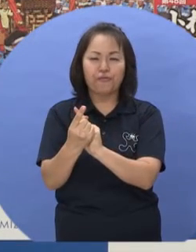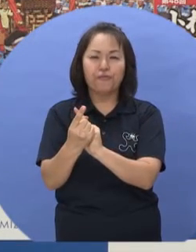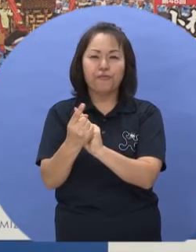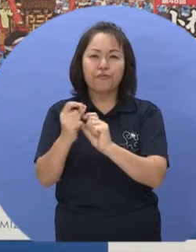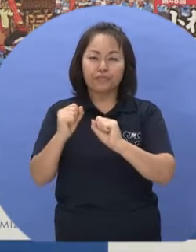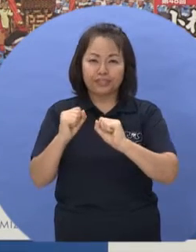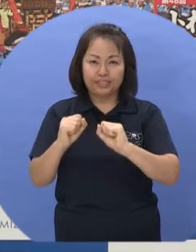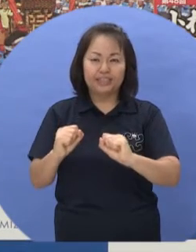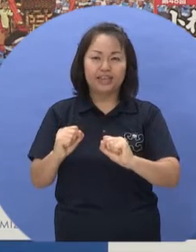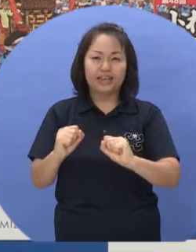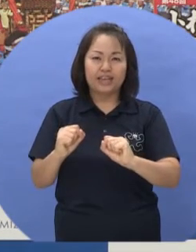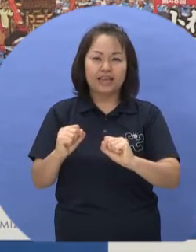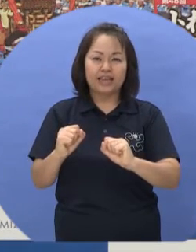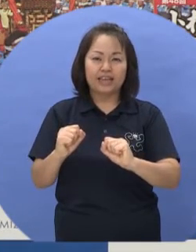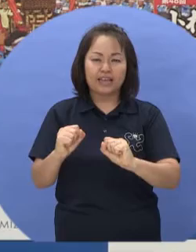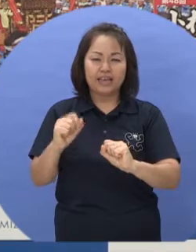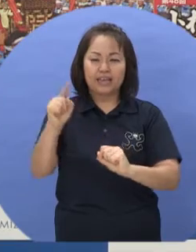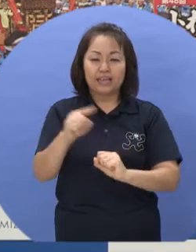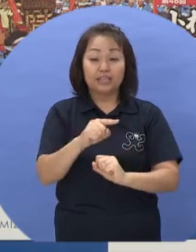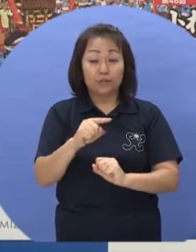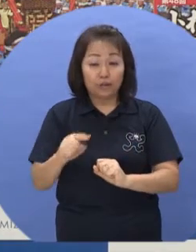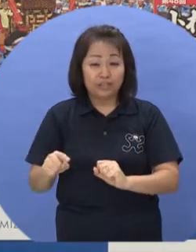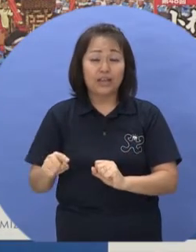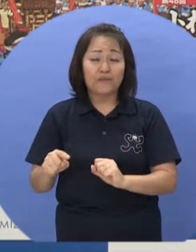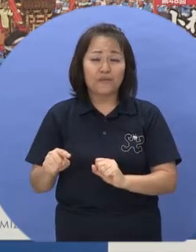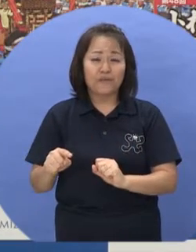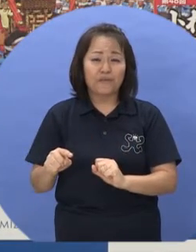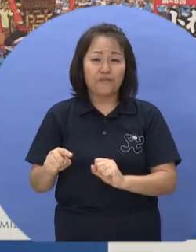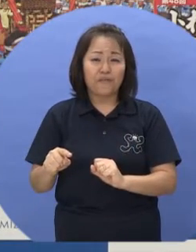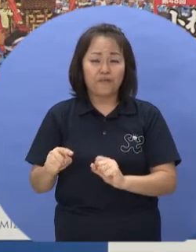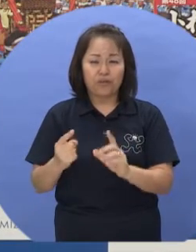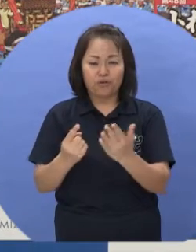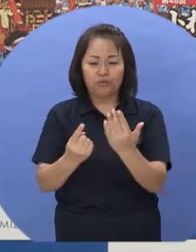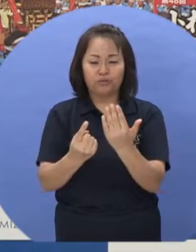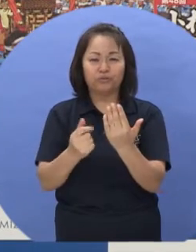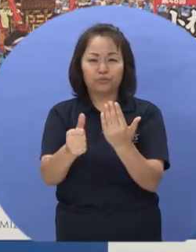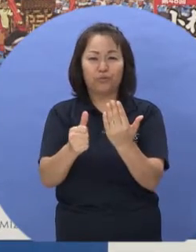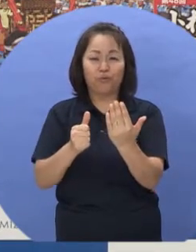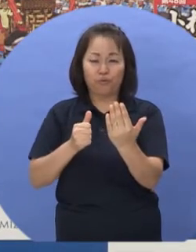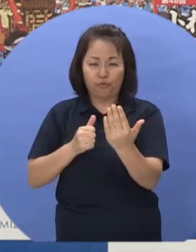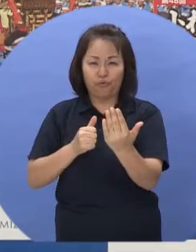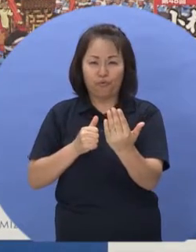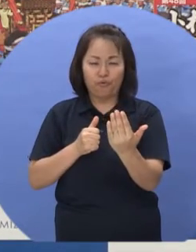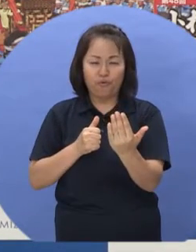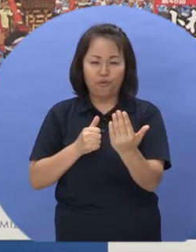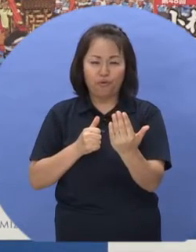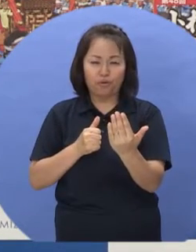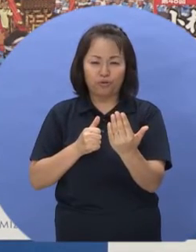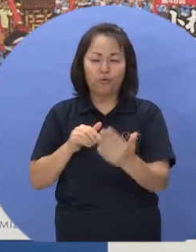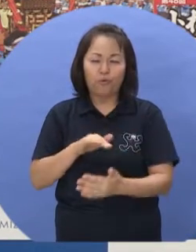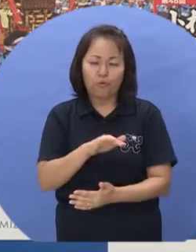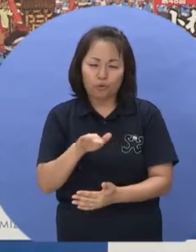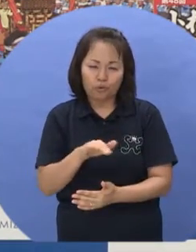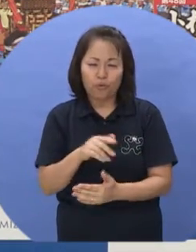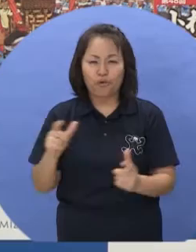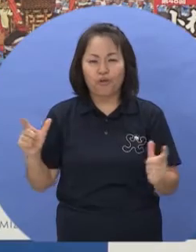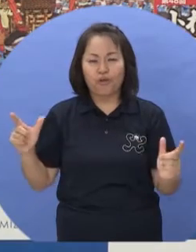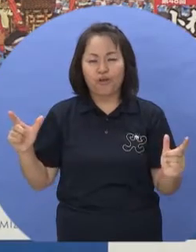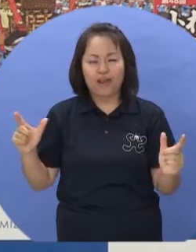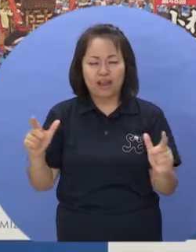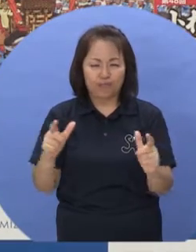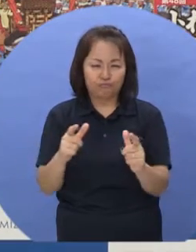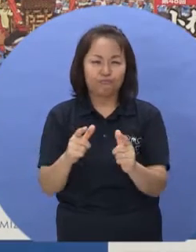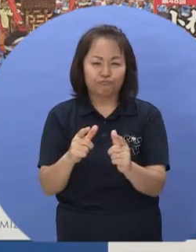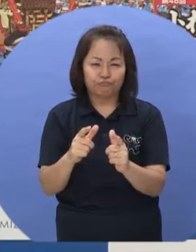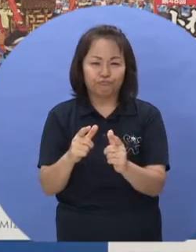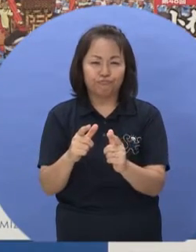で、一人でもですね、この不登校になっていく、そういった生徒を予防することができるように、減らす